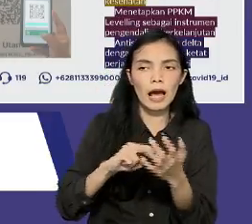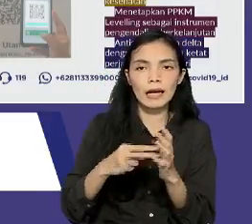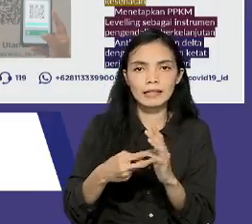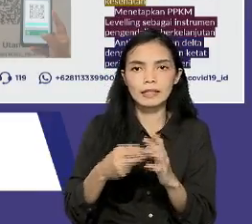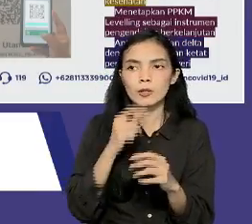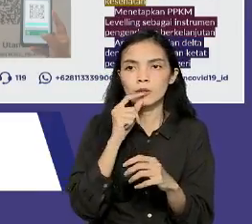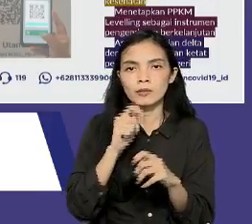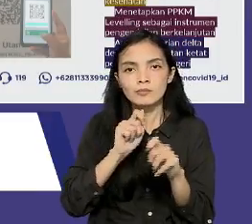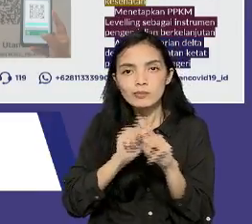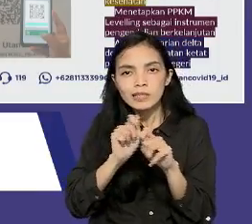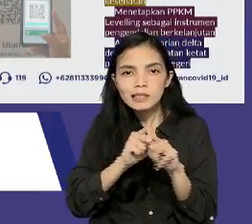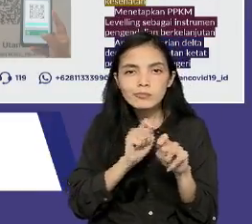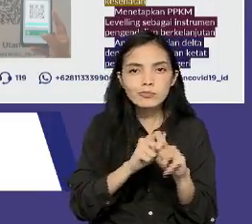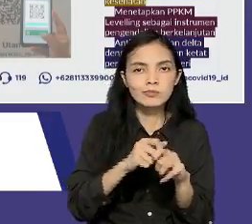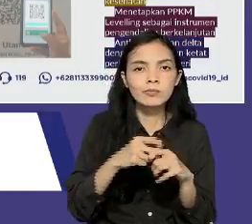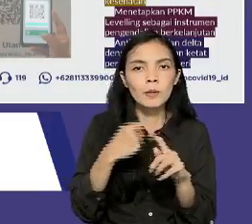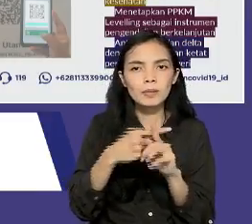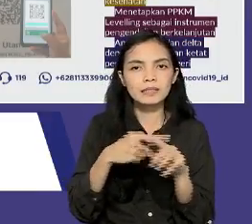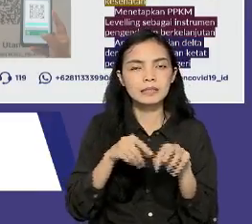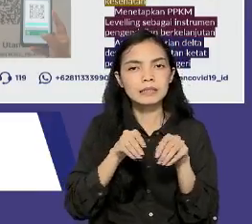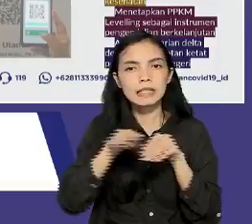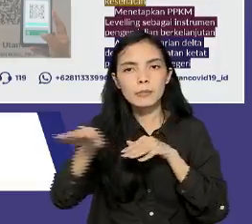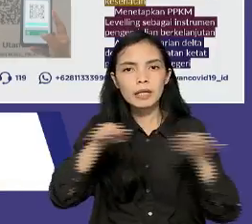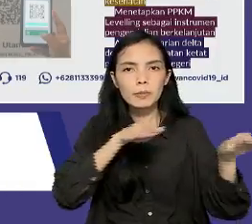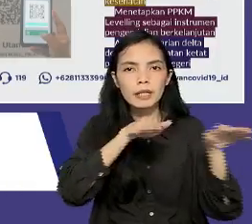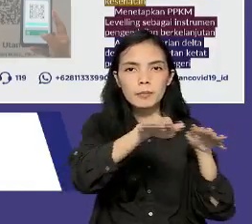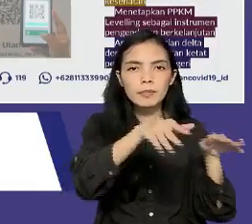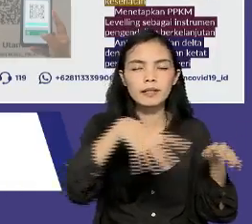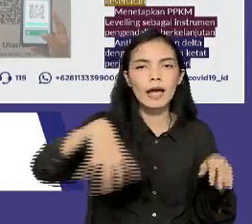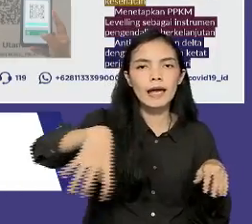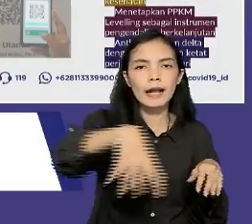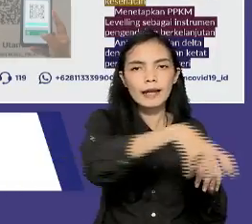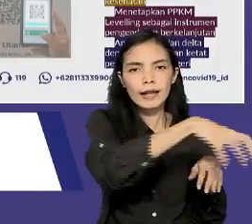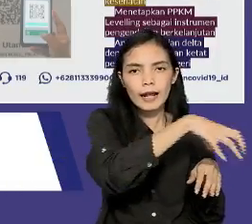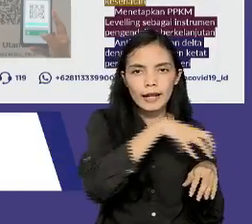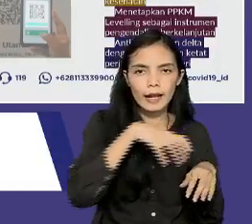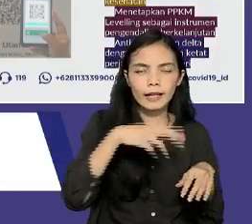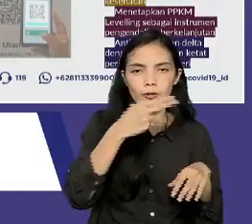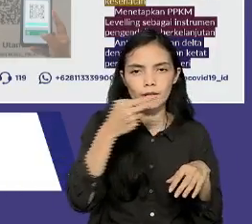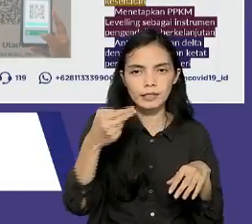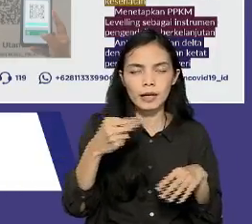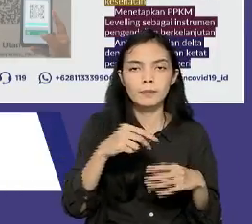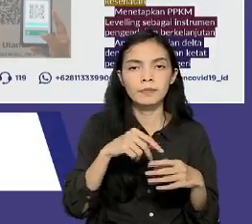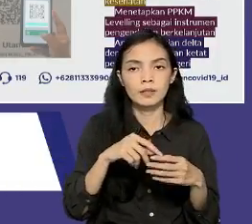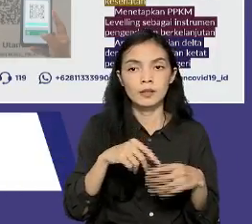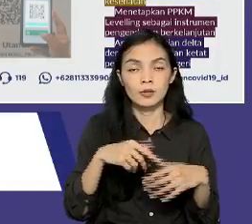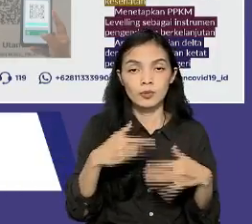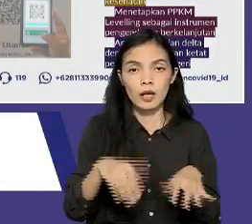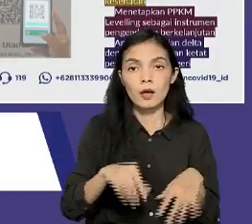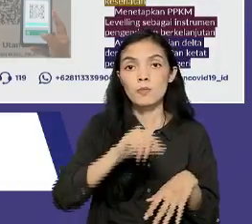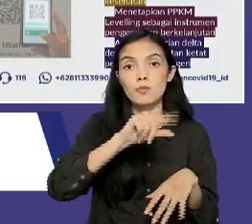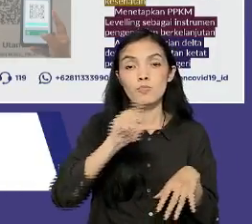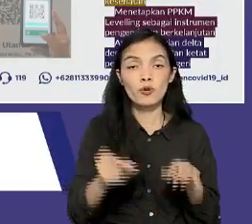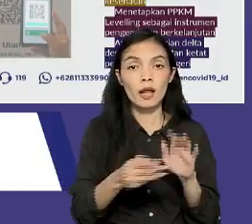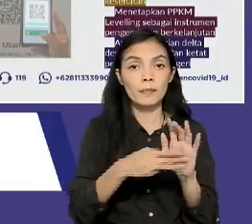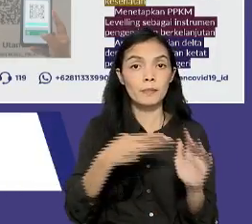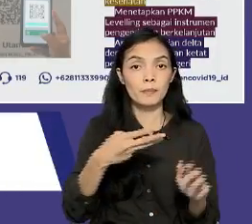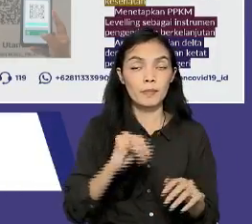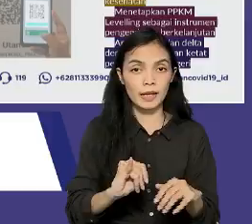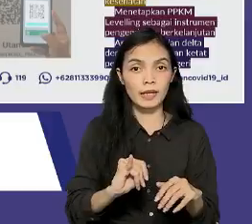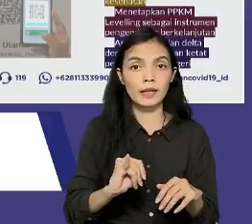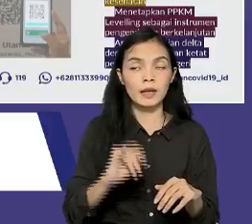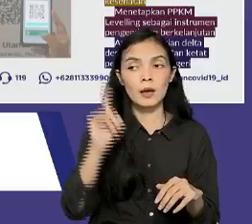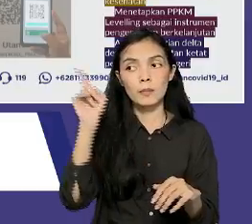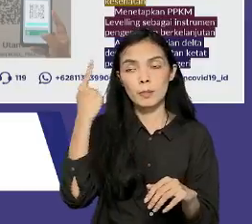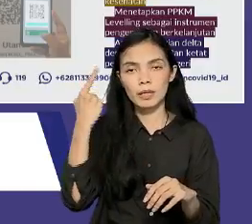serta hilirisasinya. Lalu di bulan Mei, untuk mempercepat laju vaksinasi, pemerintah juga bermitra